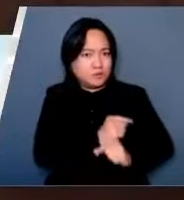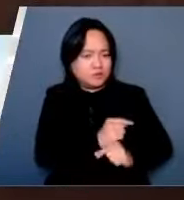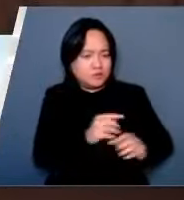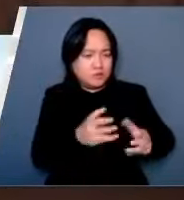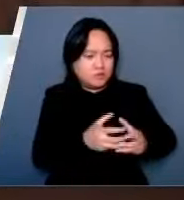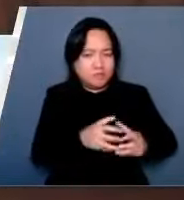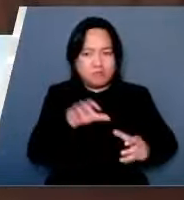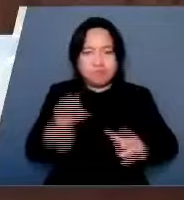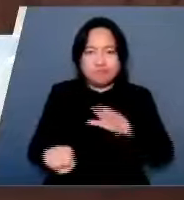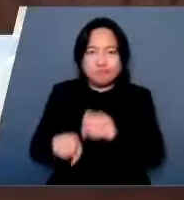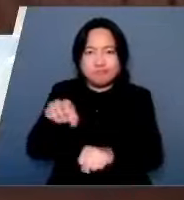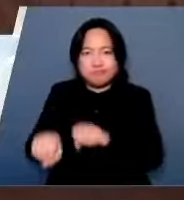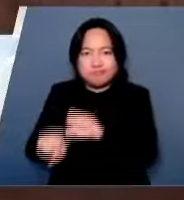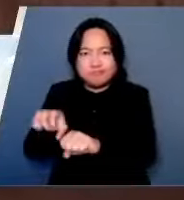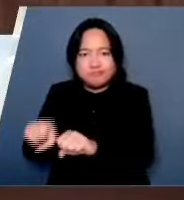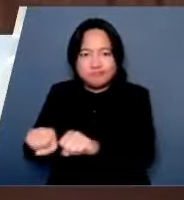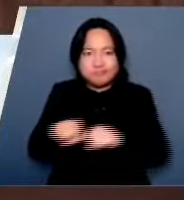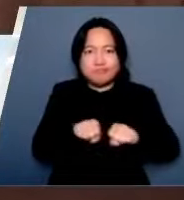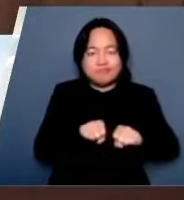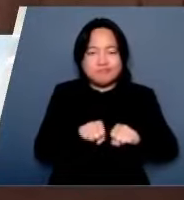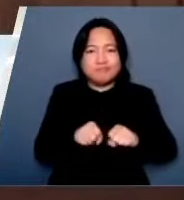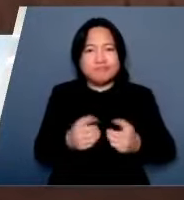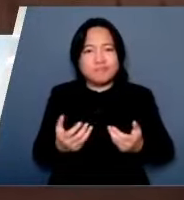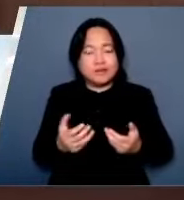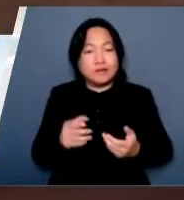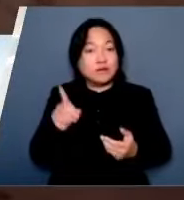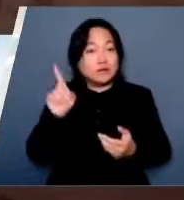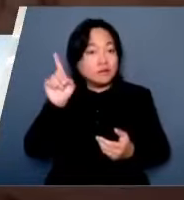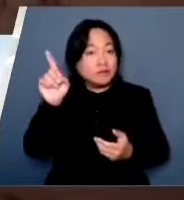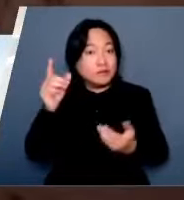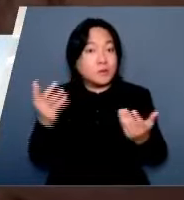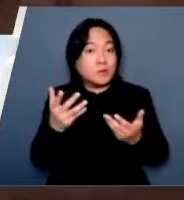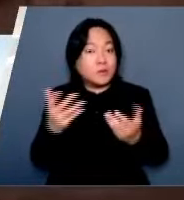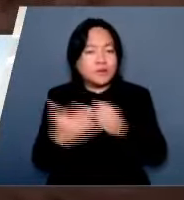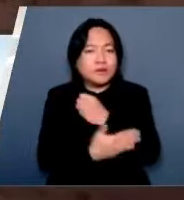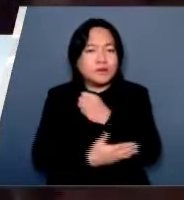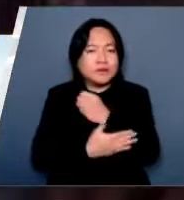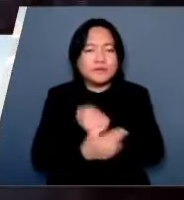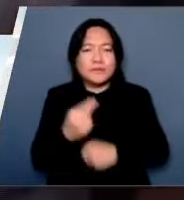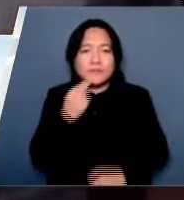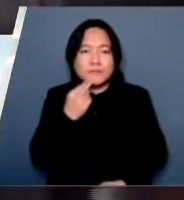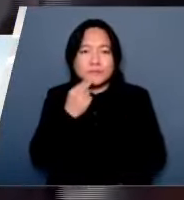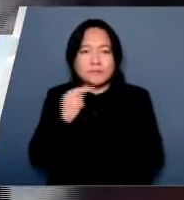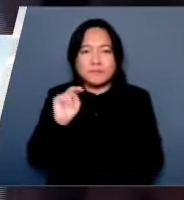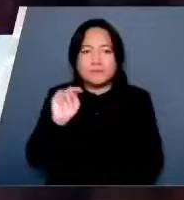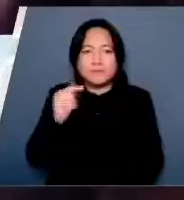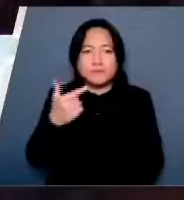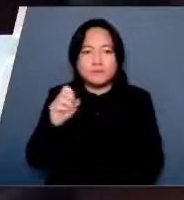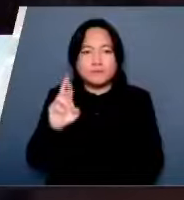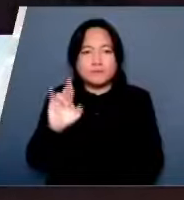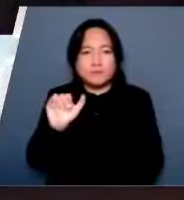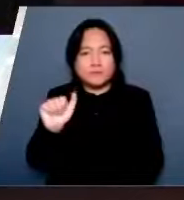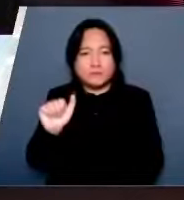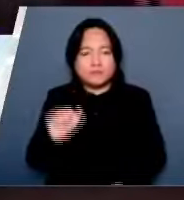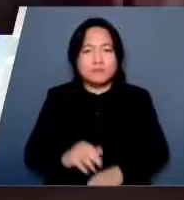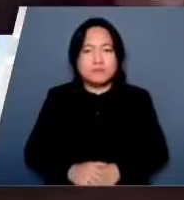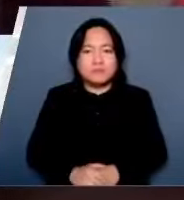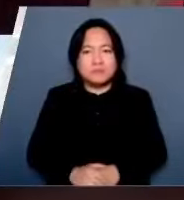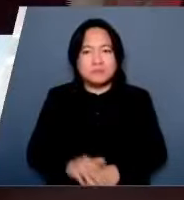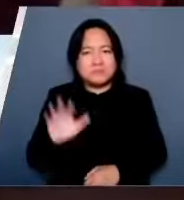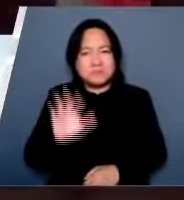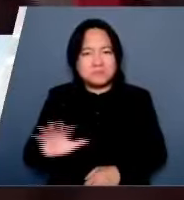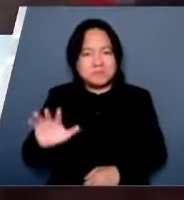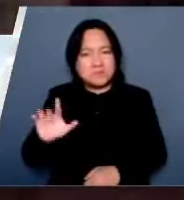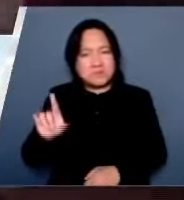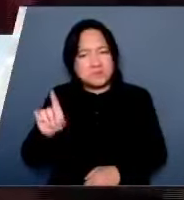ang pagdukot sa mga biktima matapos ang kanilang morning assembly. Ay sa isang konseil doon, nasa 100 bata ang inisyal na kinuha ng mga